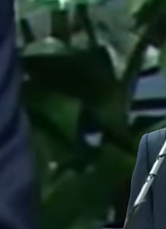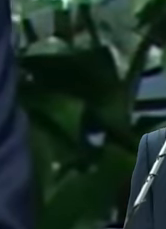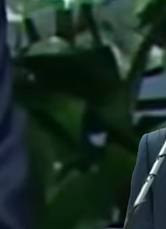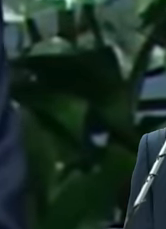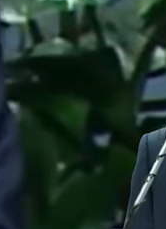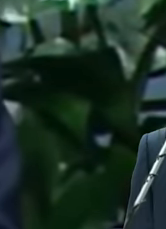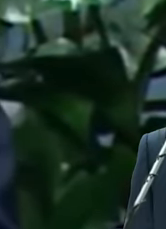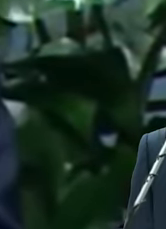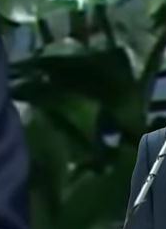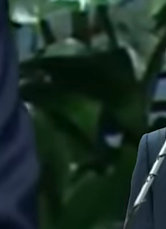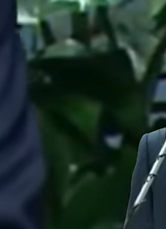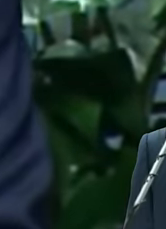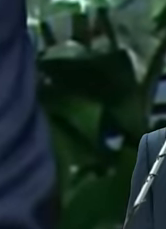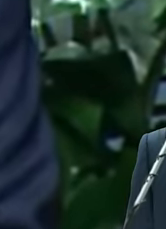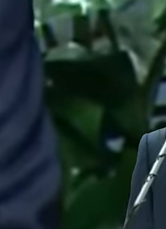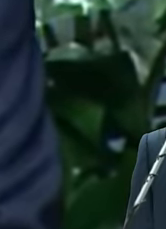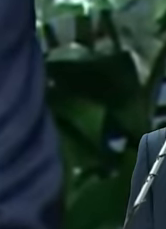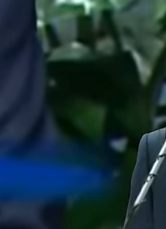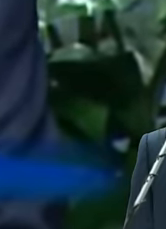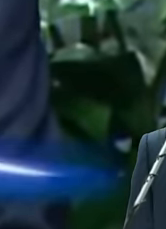할렐루야.